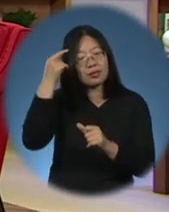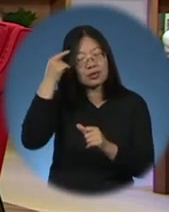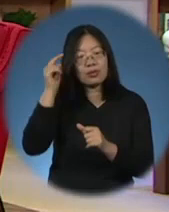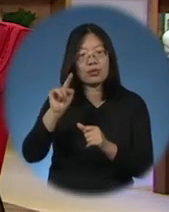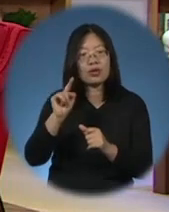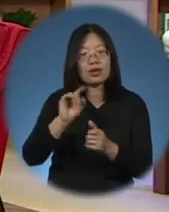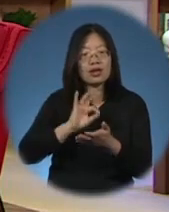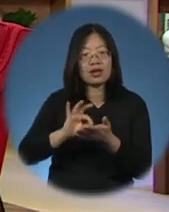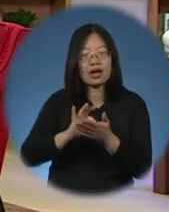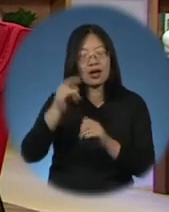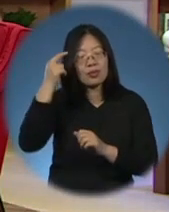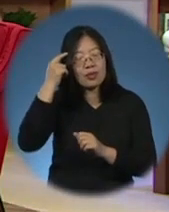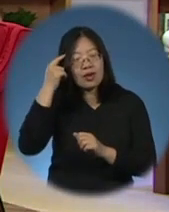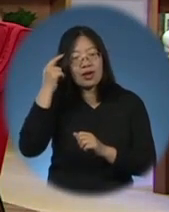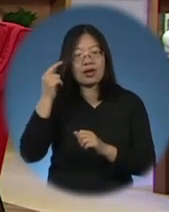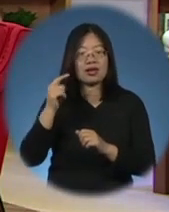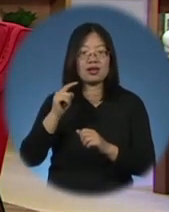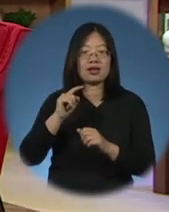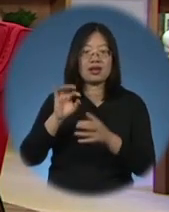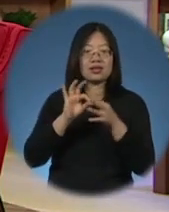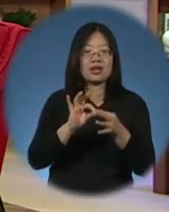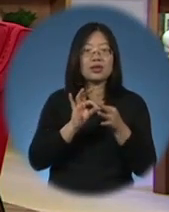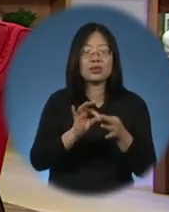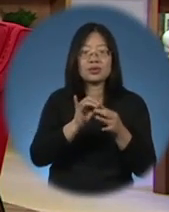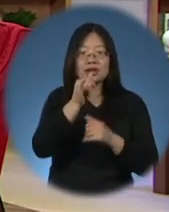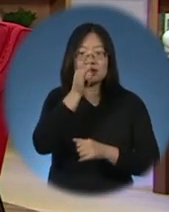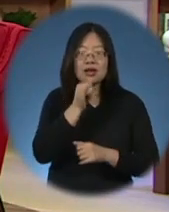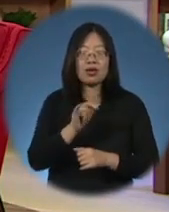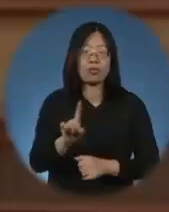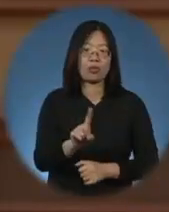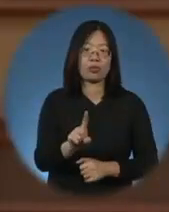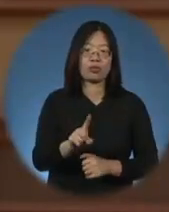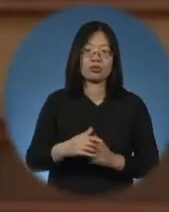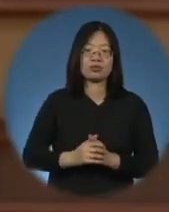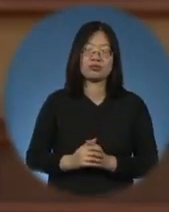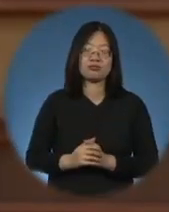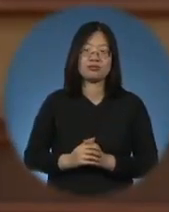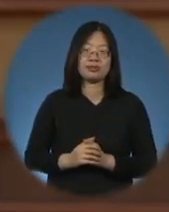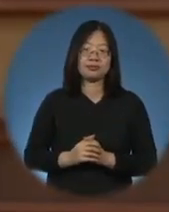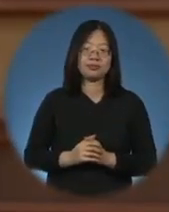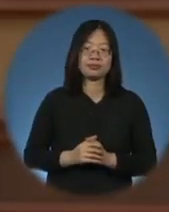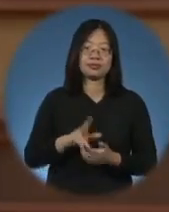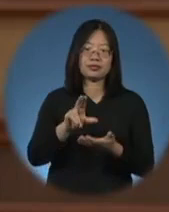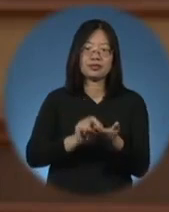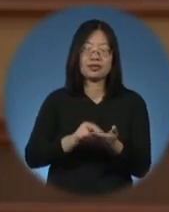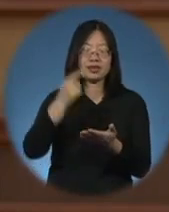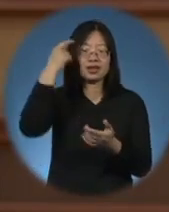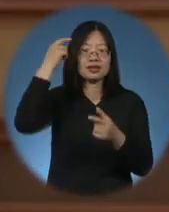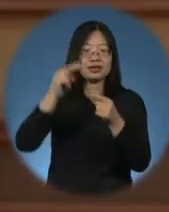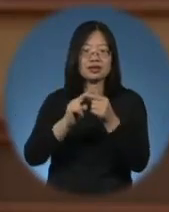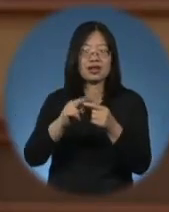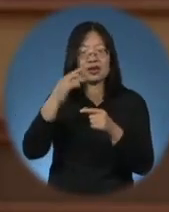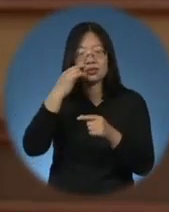뭘 이용해 볼까? 이렇게 이제 궁리하고 생각해서 뭔가 문제 의식과